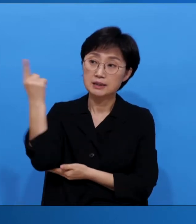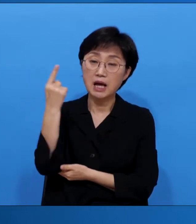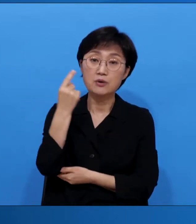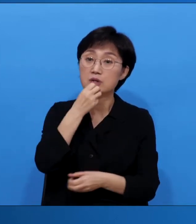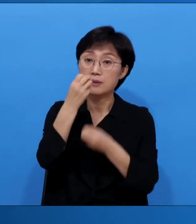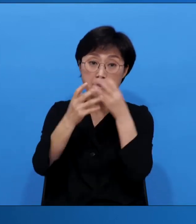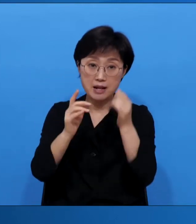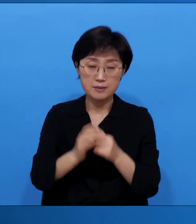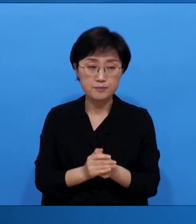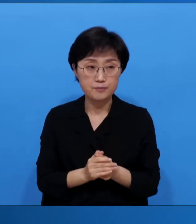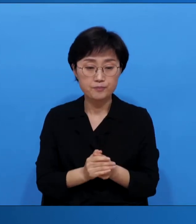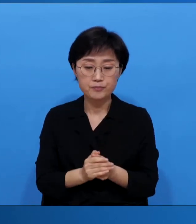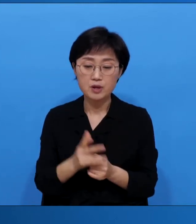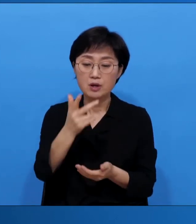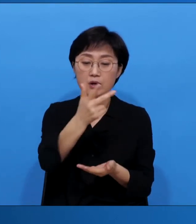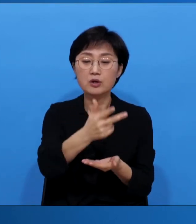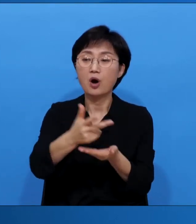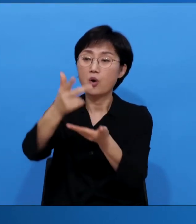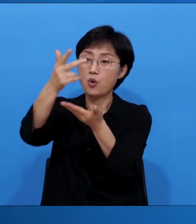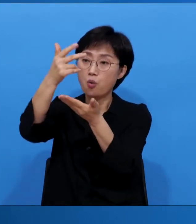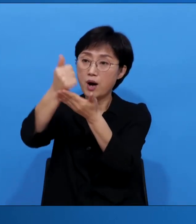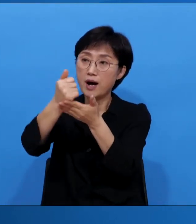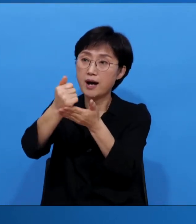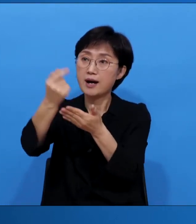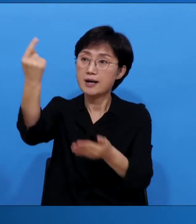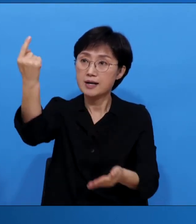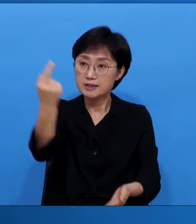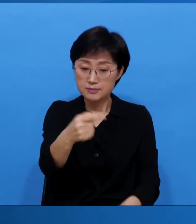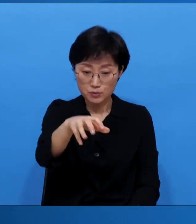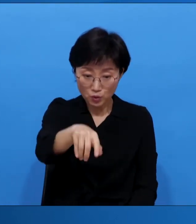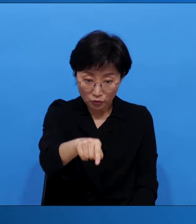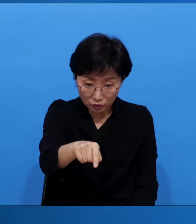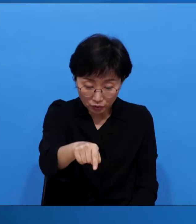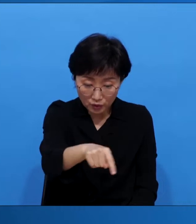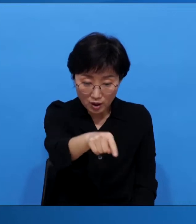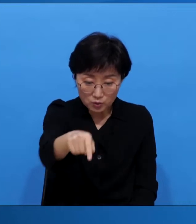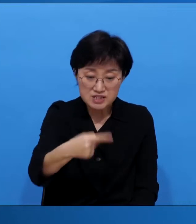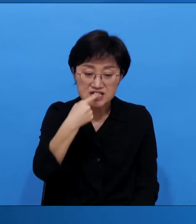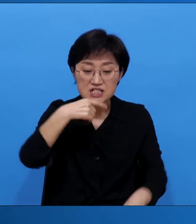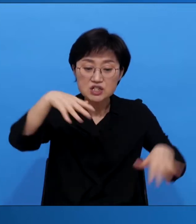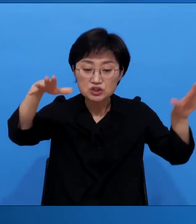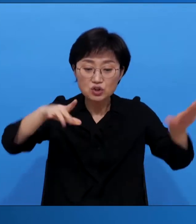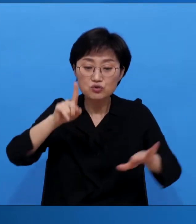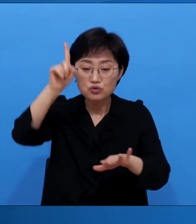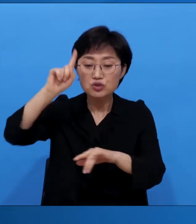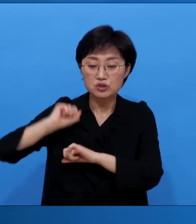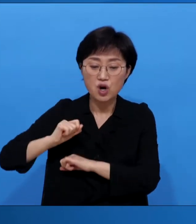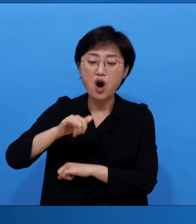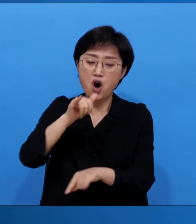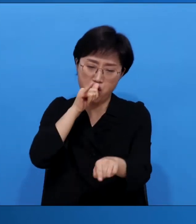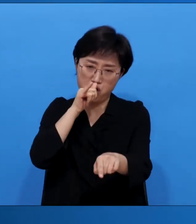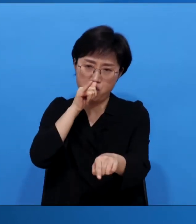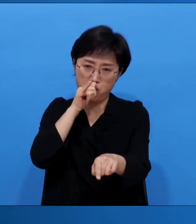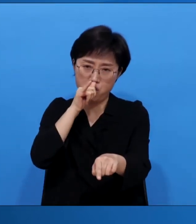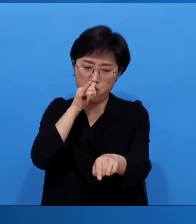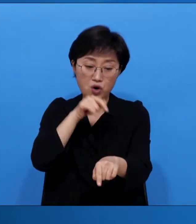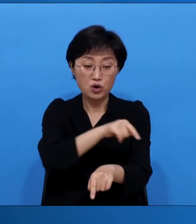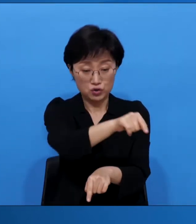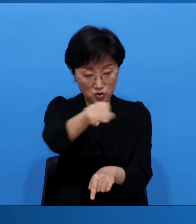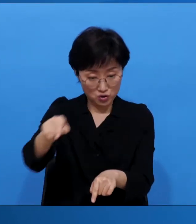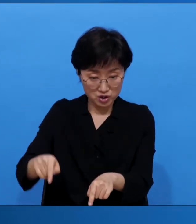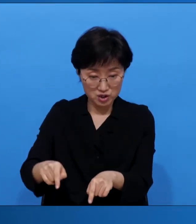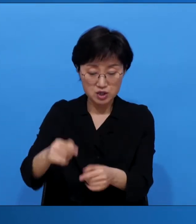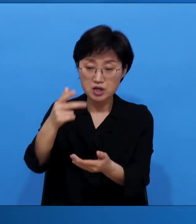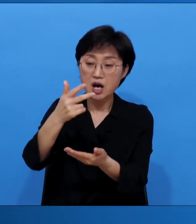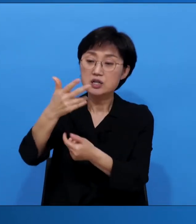여호와께서 임재하시는 곳에 있는 너희여 그래서 그말 천군 천사여 이 말에 여호와를 송축해라. And all of you where the Lord exists. In other words,